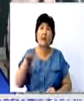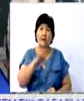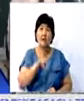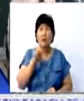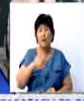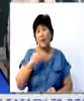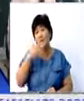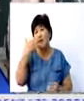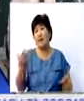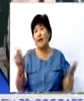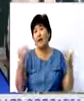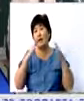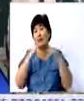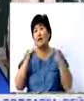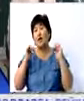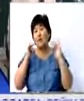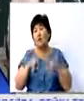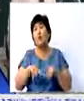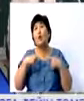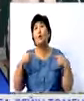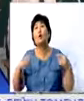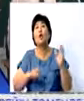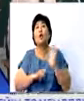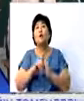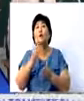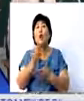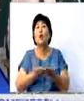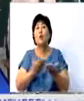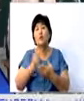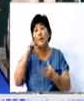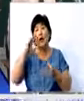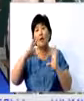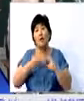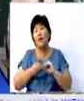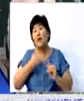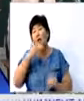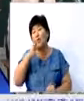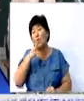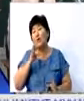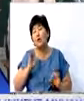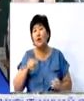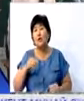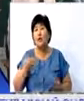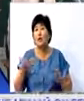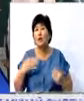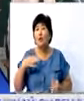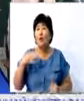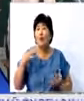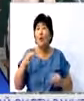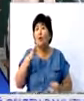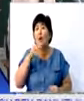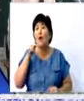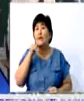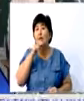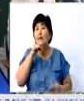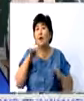осы жазғы лагерге басын қосып, олардың түрлі бастамаларына, ұсыныс пікірлеріне, жазғы уақытта дұрыс тынығуларына, бос уақыттан тиімді ұйымдастыруға бірден бір